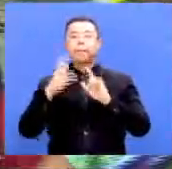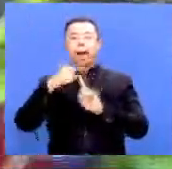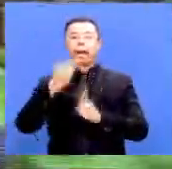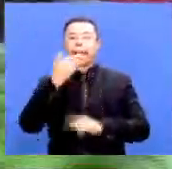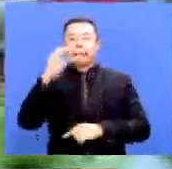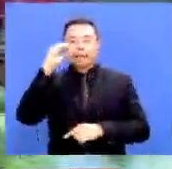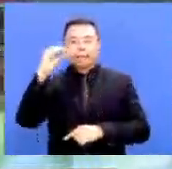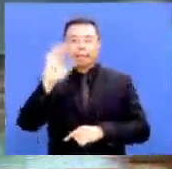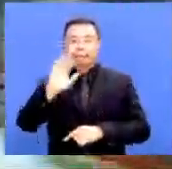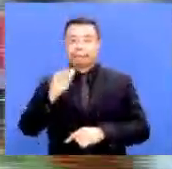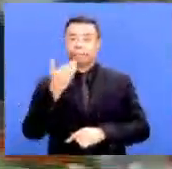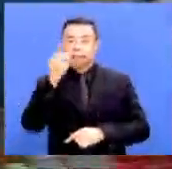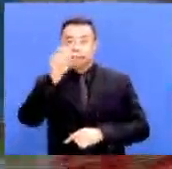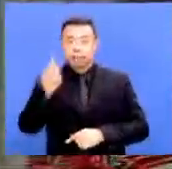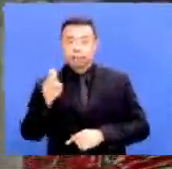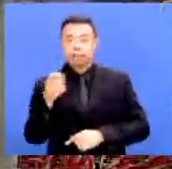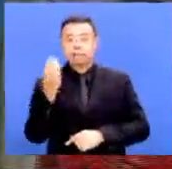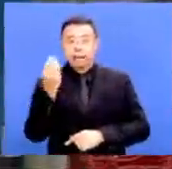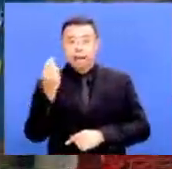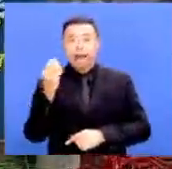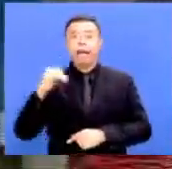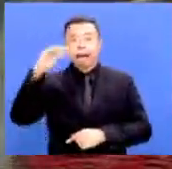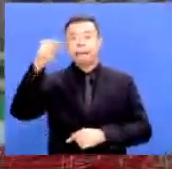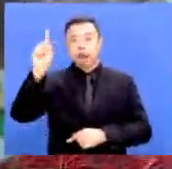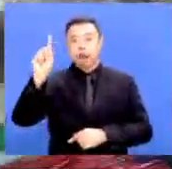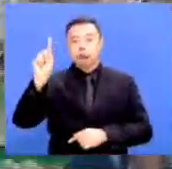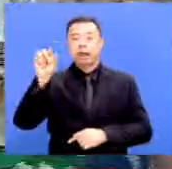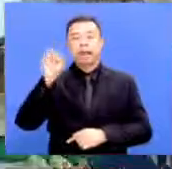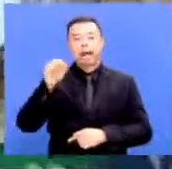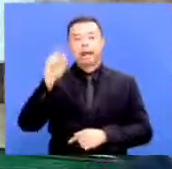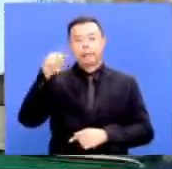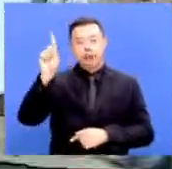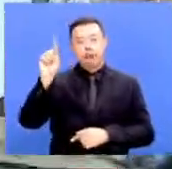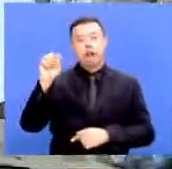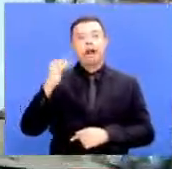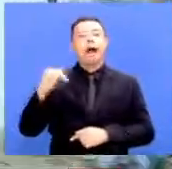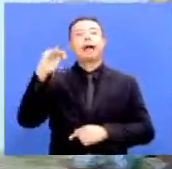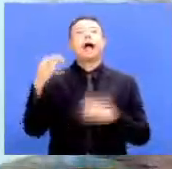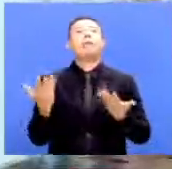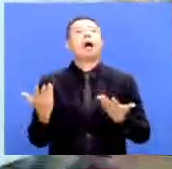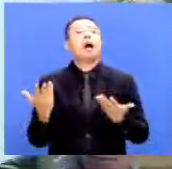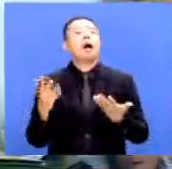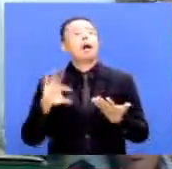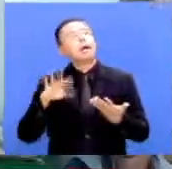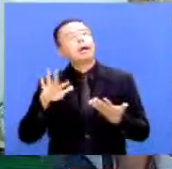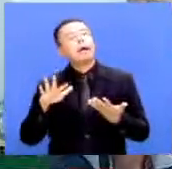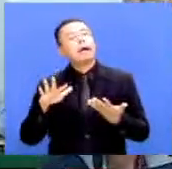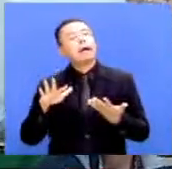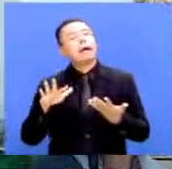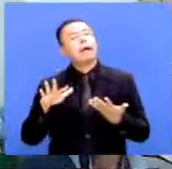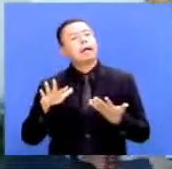Selamat pagi. Ini katanya harga-harga naik, bener gak sih, Bang? Bener, emang naik. Yang naik tuh apa aja sih, Bang? Yang